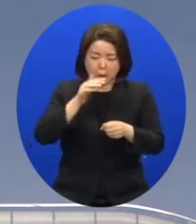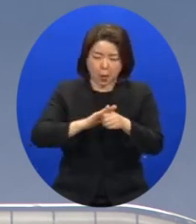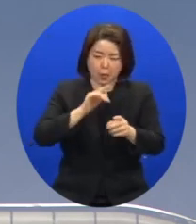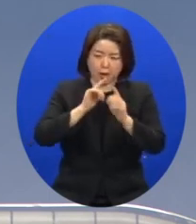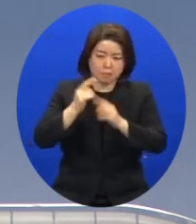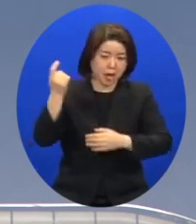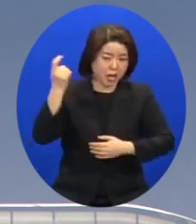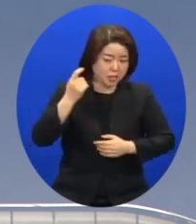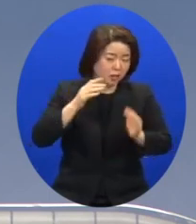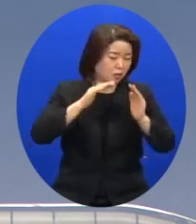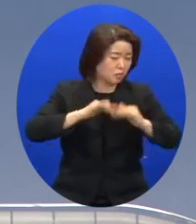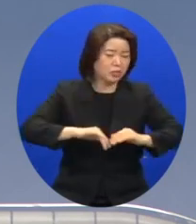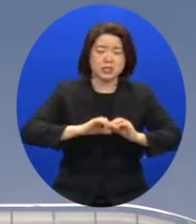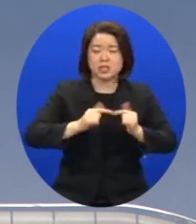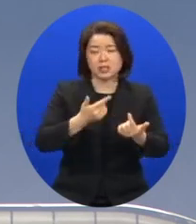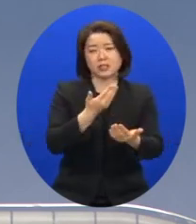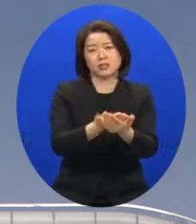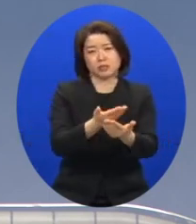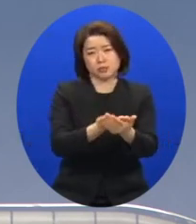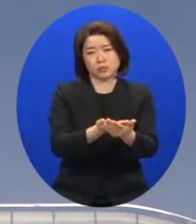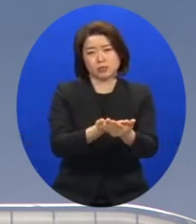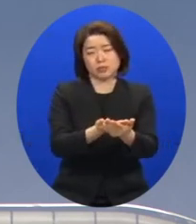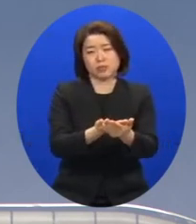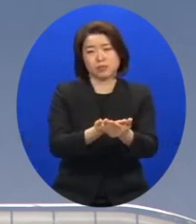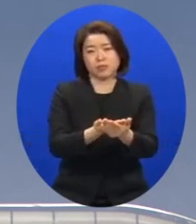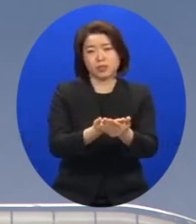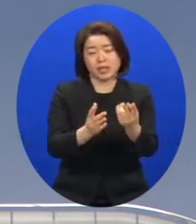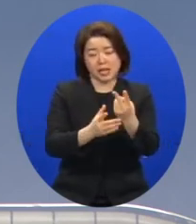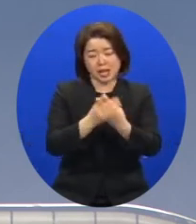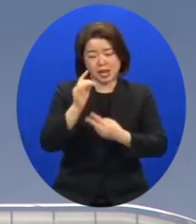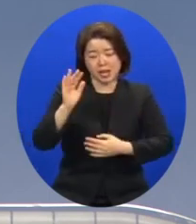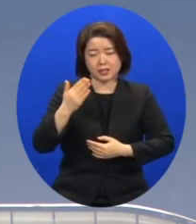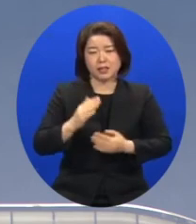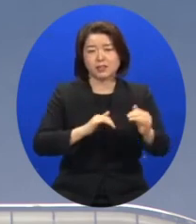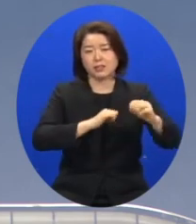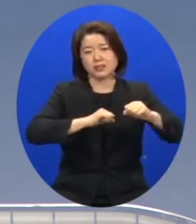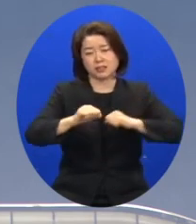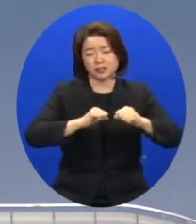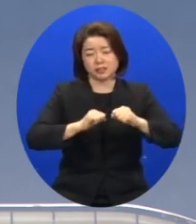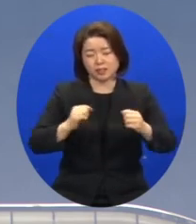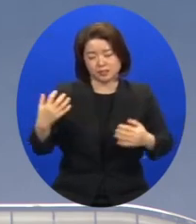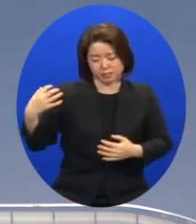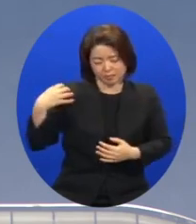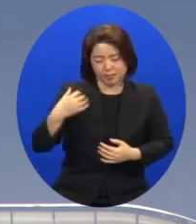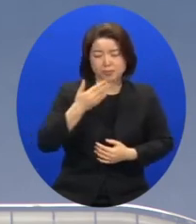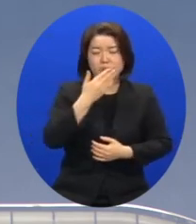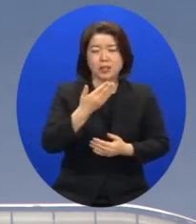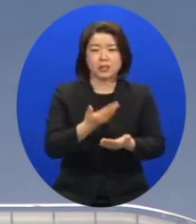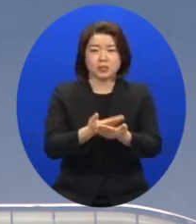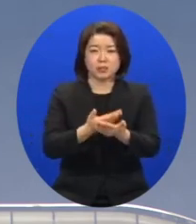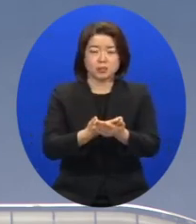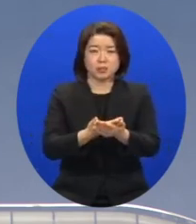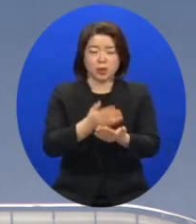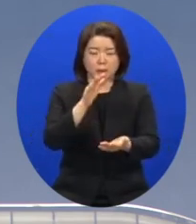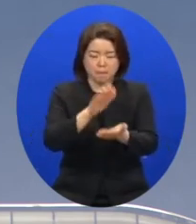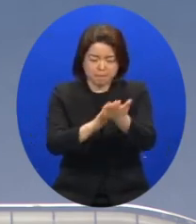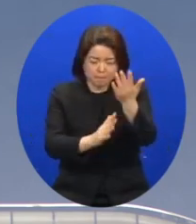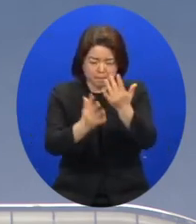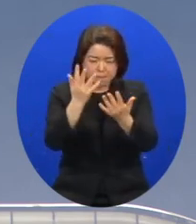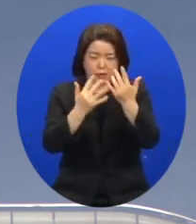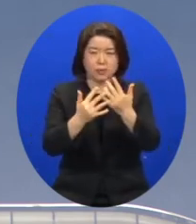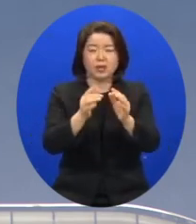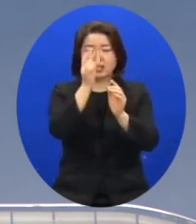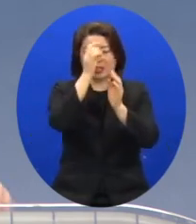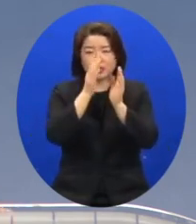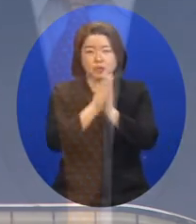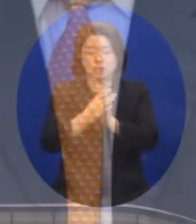무너지지 도 않게 주옵소서 바나 되는 역사를 감당하게 하소서 불과 같은 기도의 능력을 우리